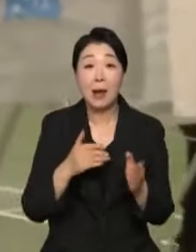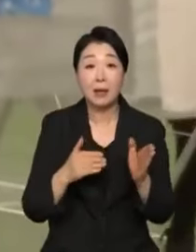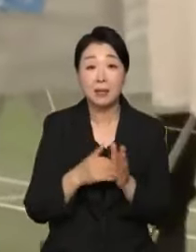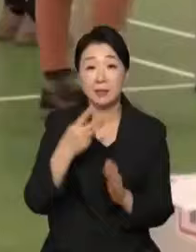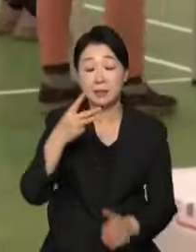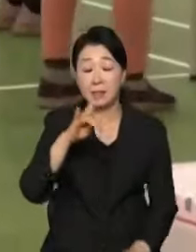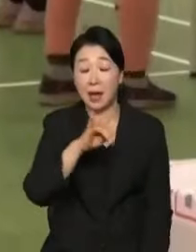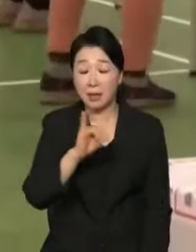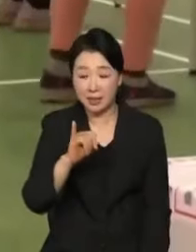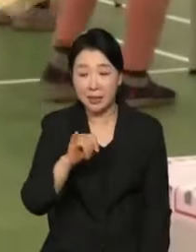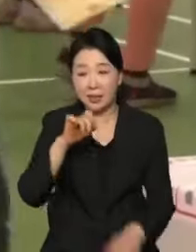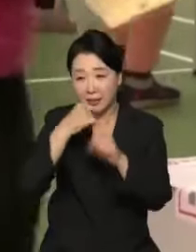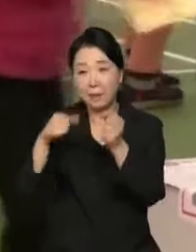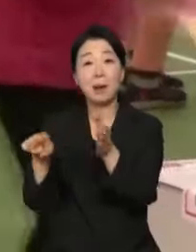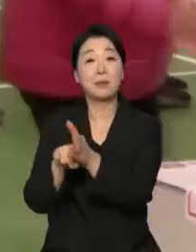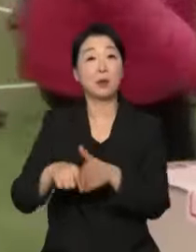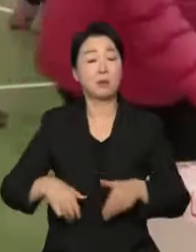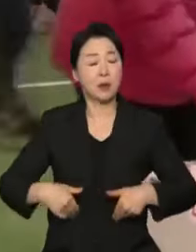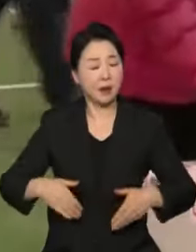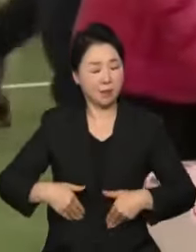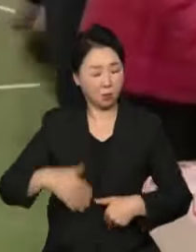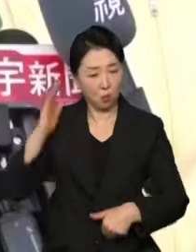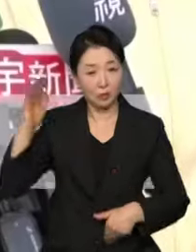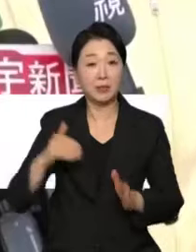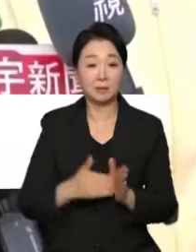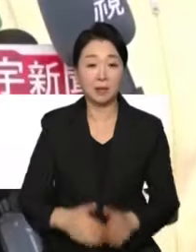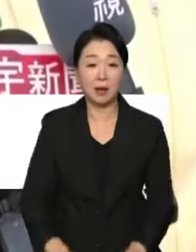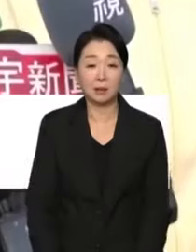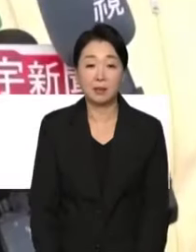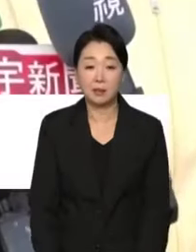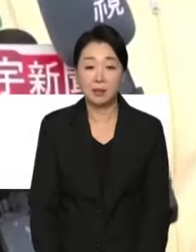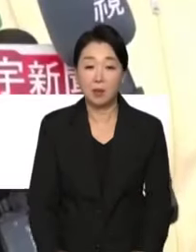대만을 믿어야 한다고 호소했습니다.